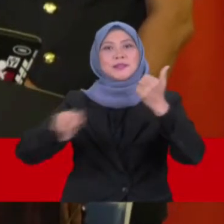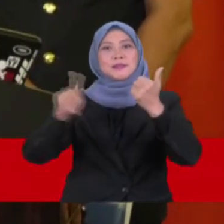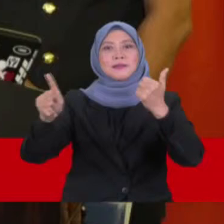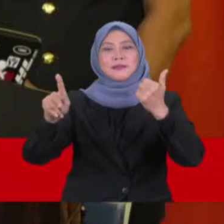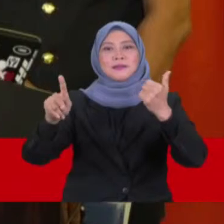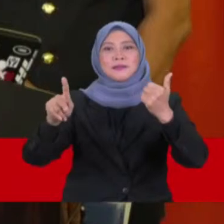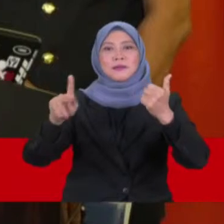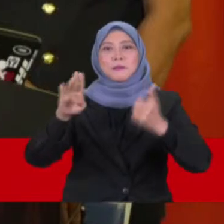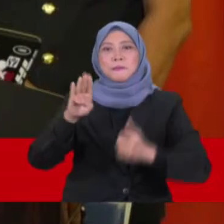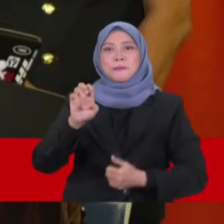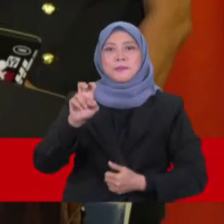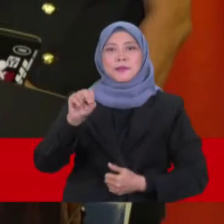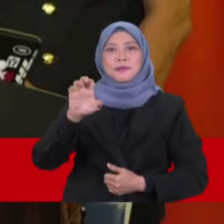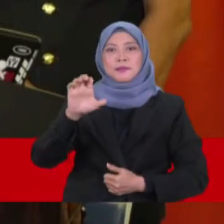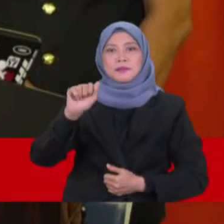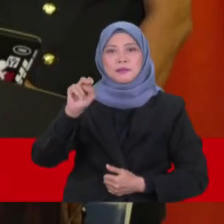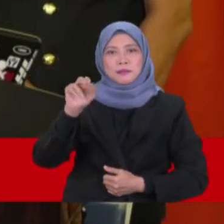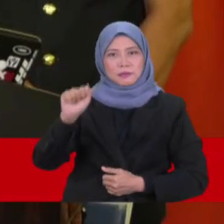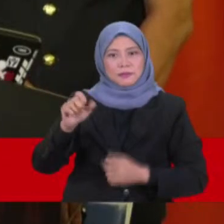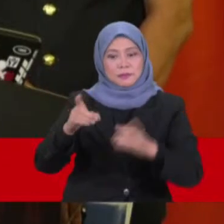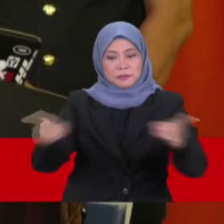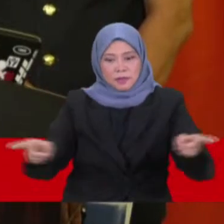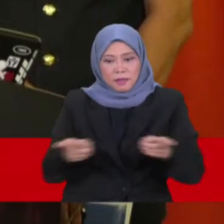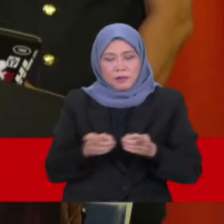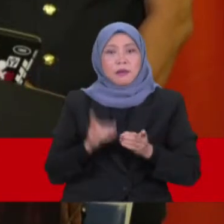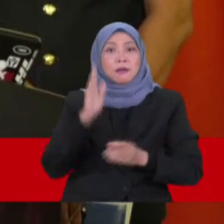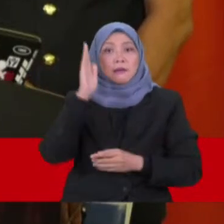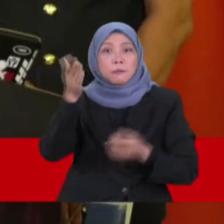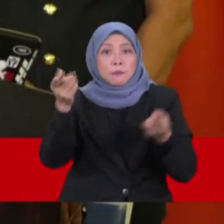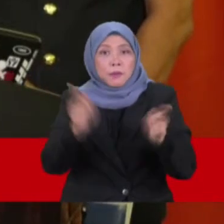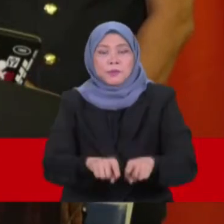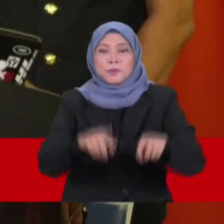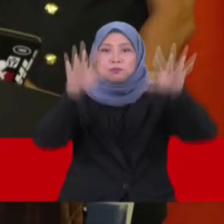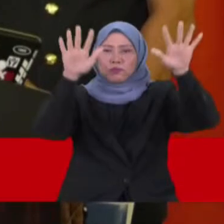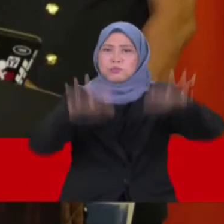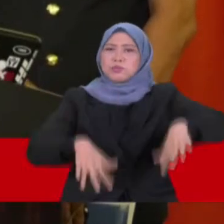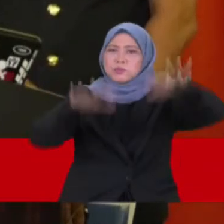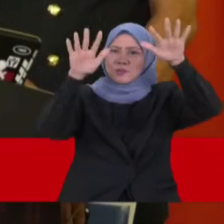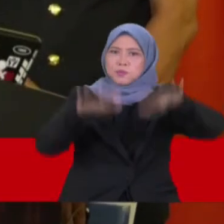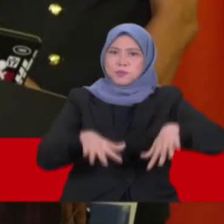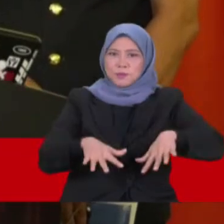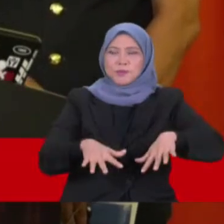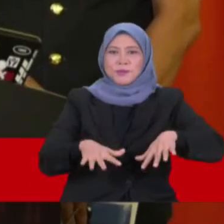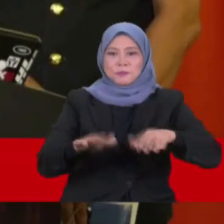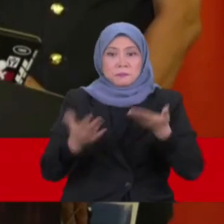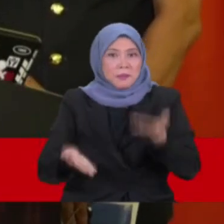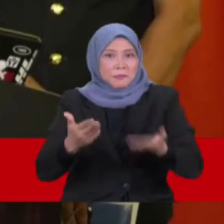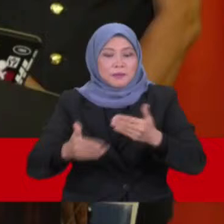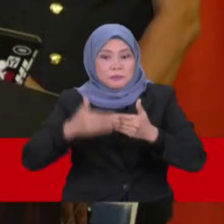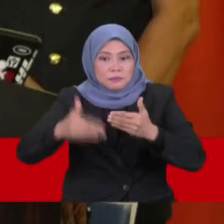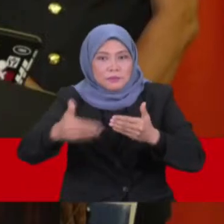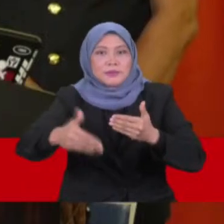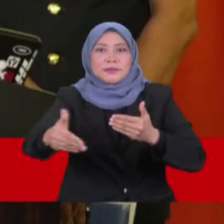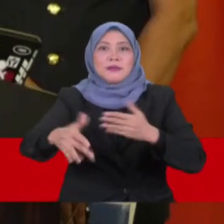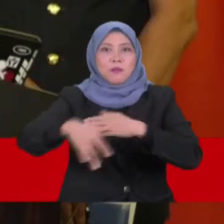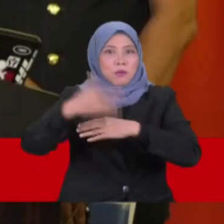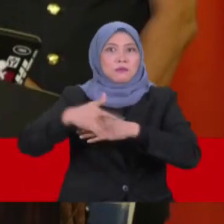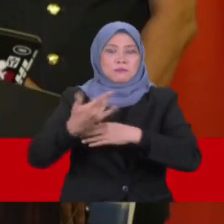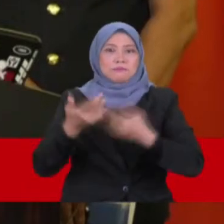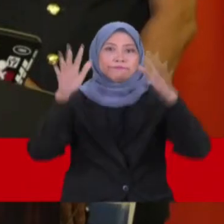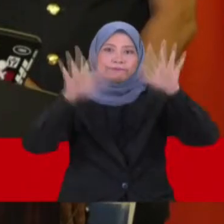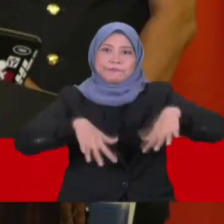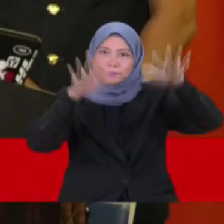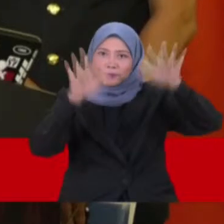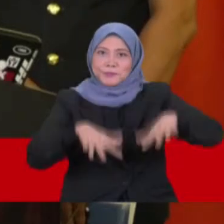daerah bagi menghadapi monsun timur laut yang dijangka melanda lebih awal. Mesyuarat